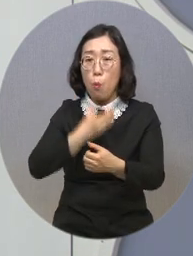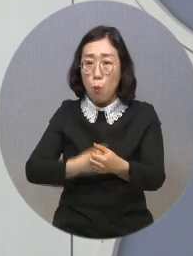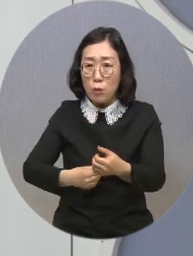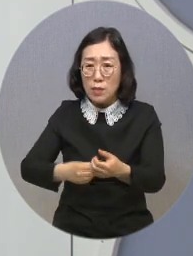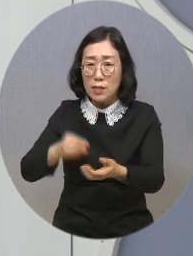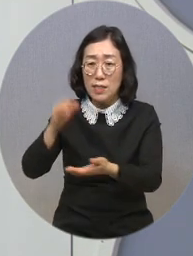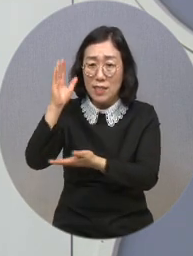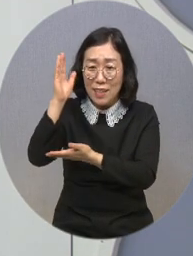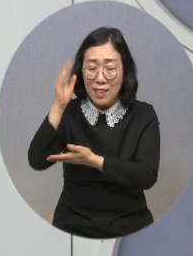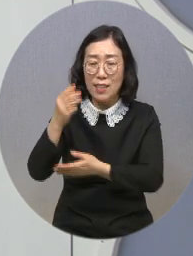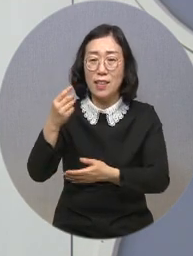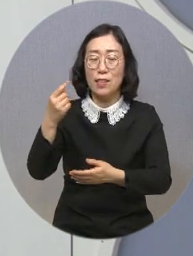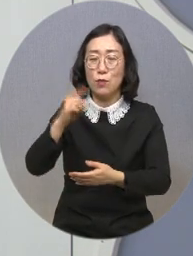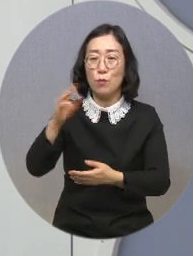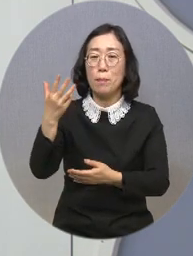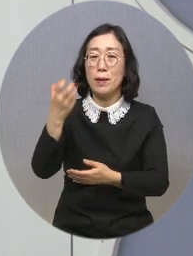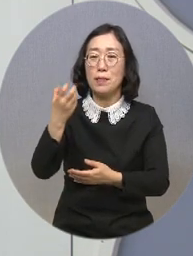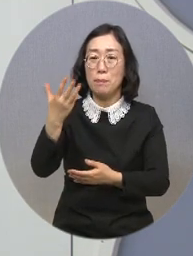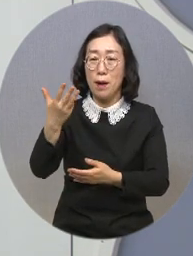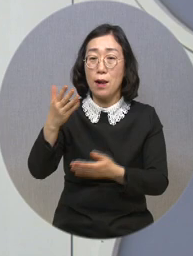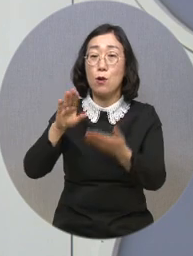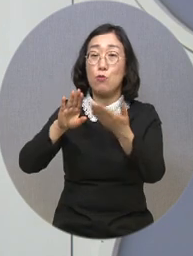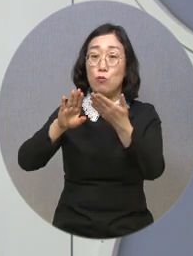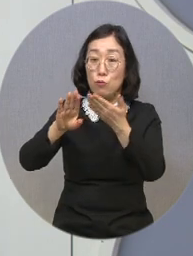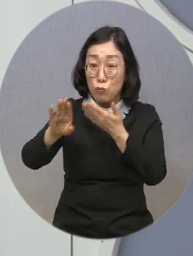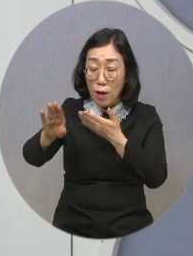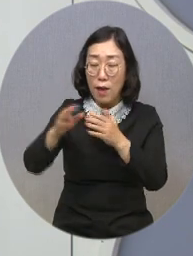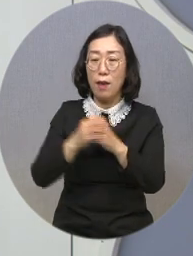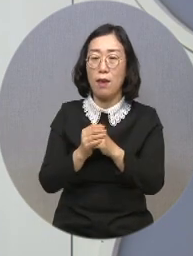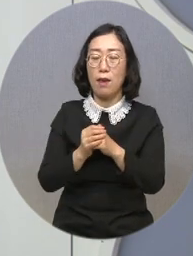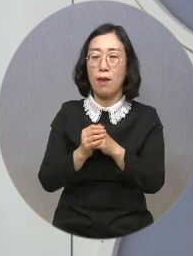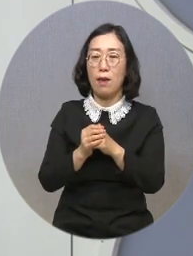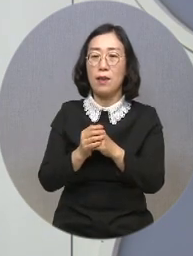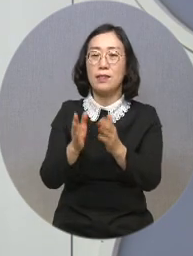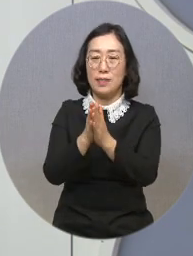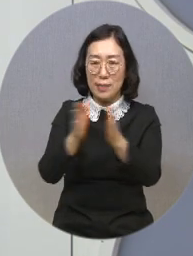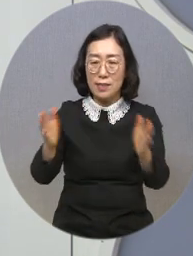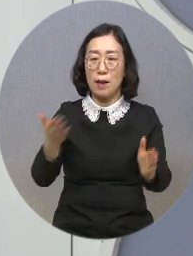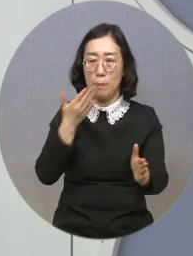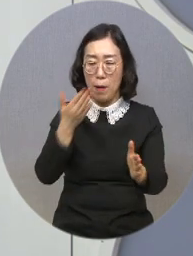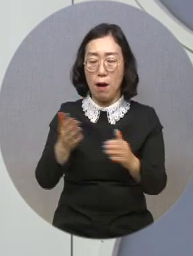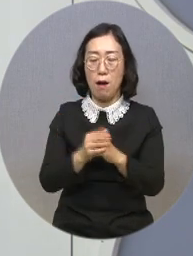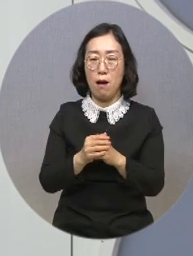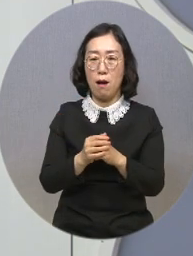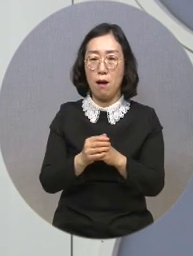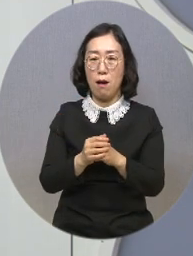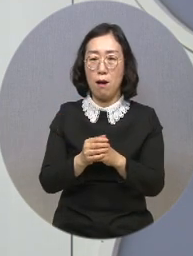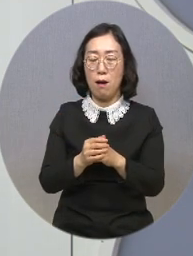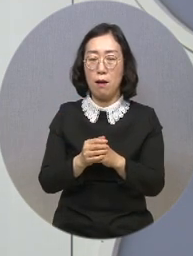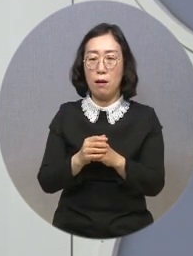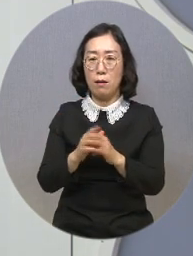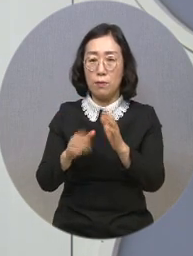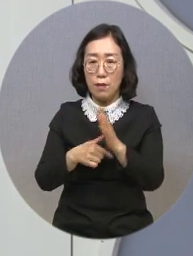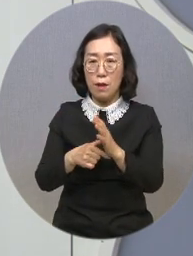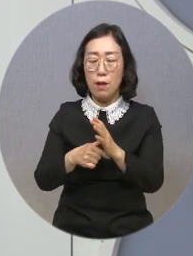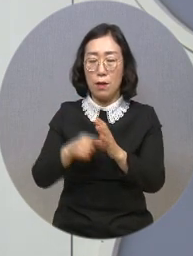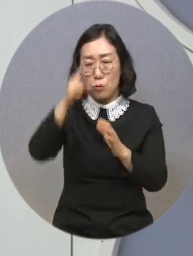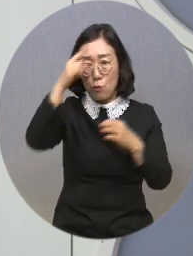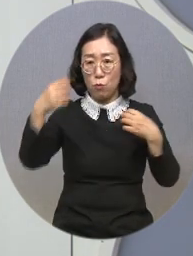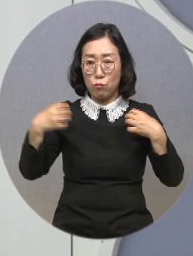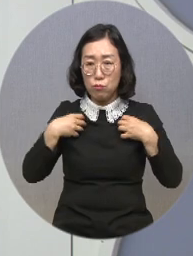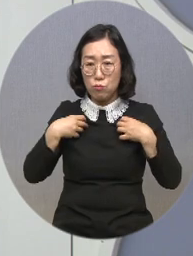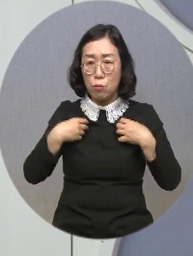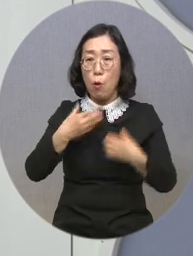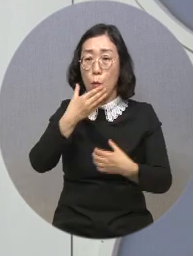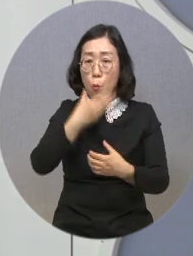거는 88년 올림픽이 지나고 나서 5천불이 넘어가고 나야 시작이 되지 국가가 그때까지는 복지할 여력이 없는